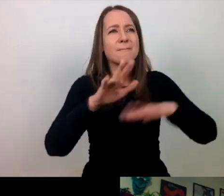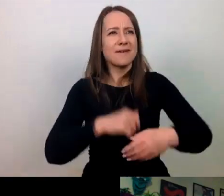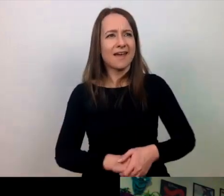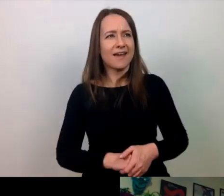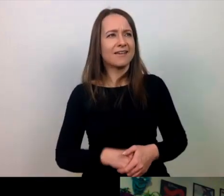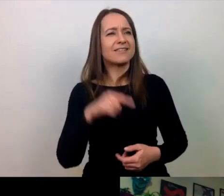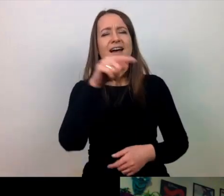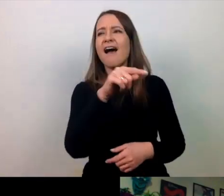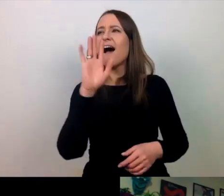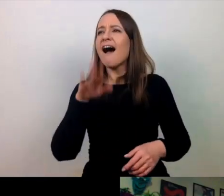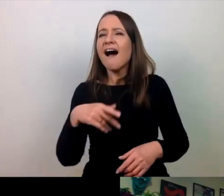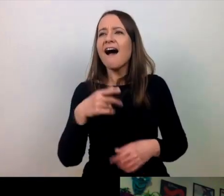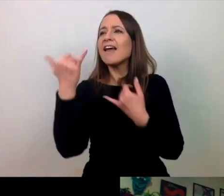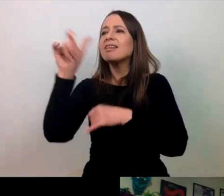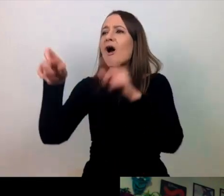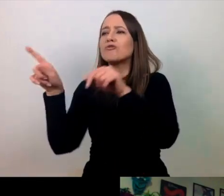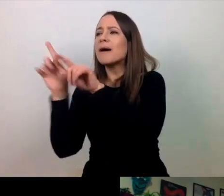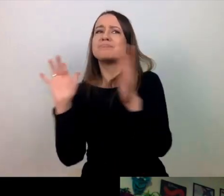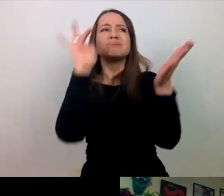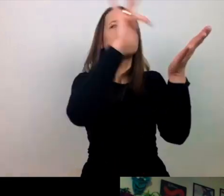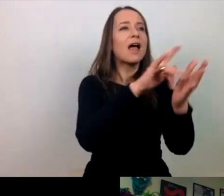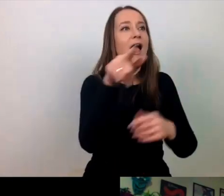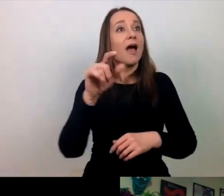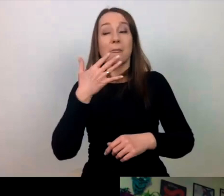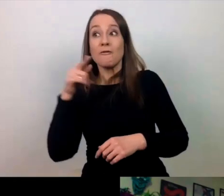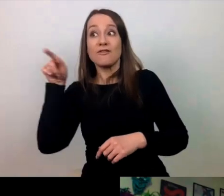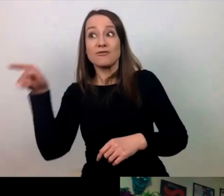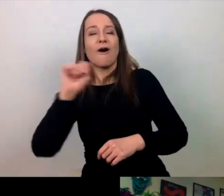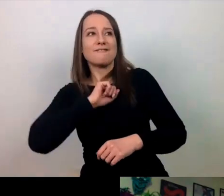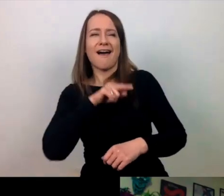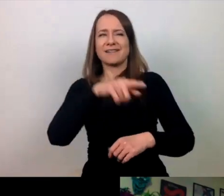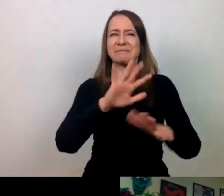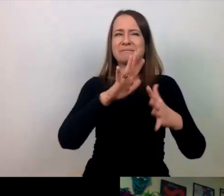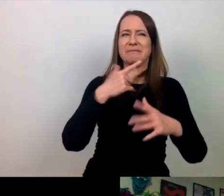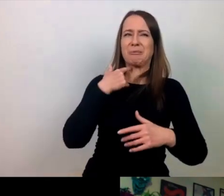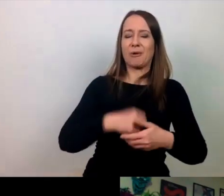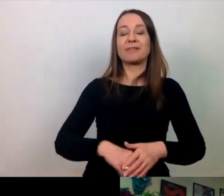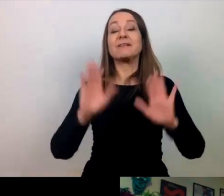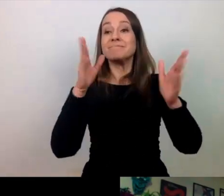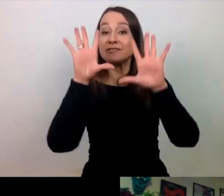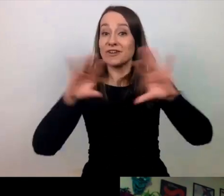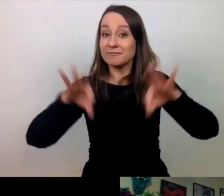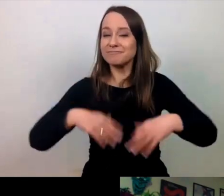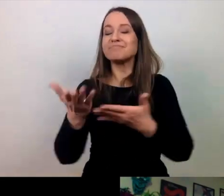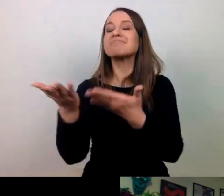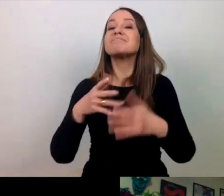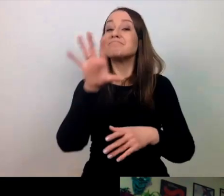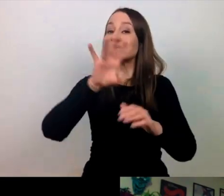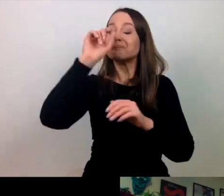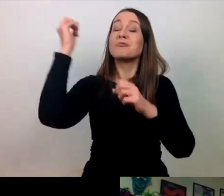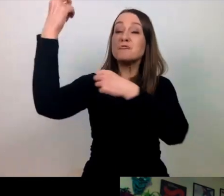Więc wszystko kwestią opinii, jasna sprawa. Drodzy Państwo, zabieramy ze sobą na seans słońce, zabieramy ze